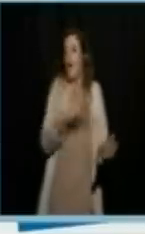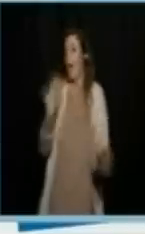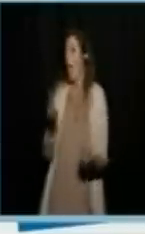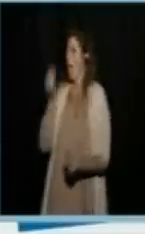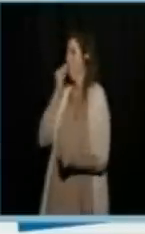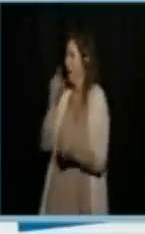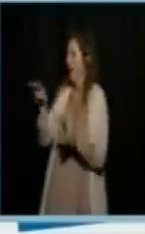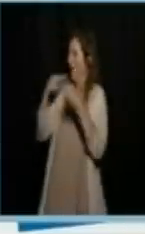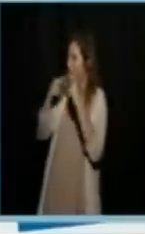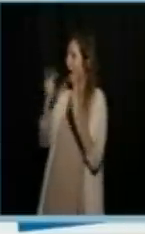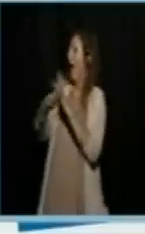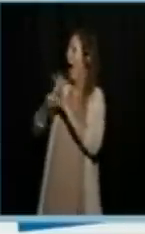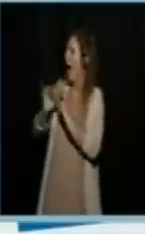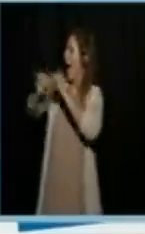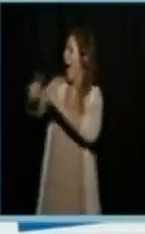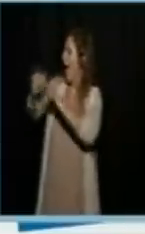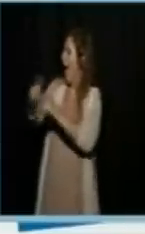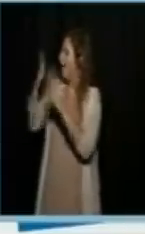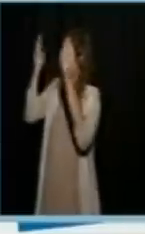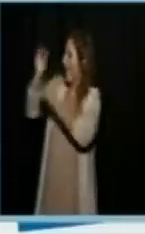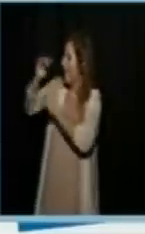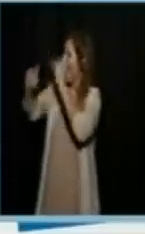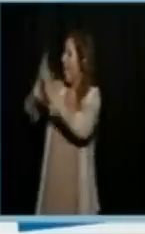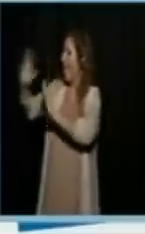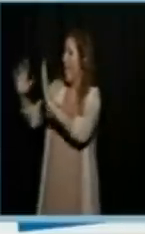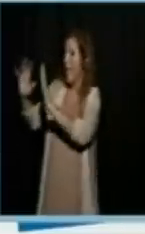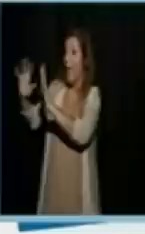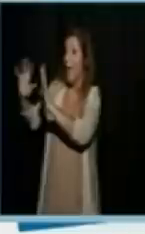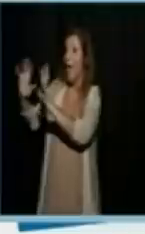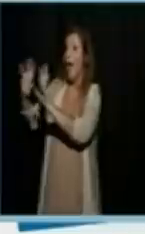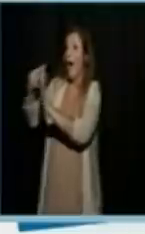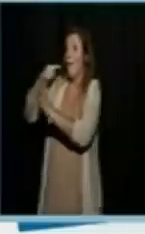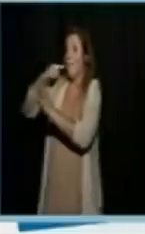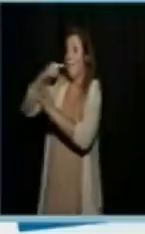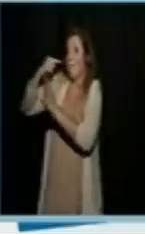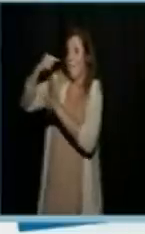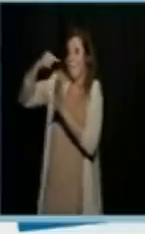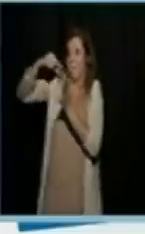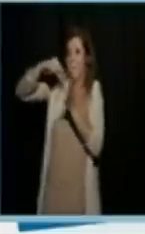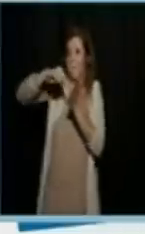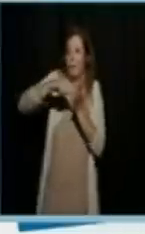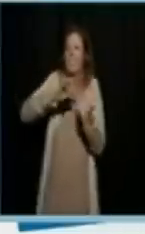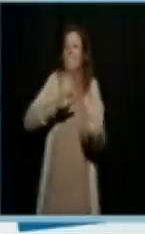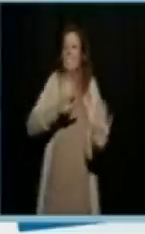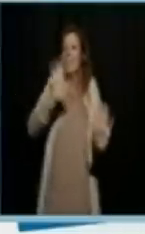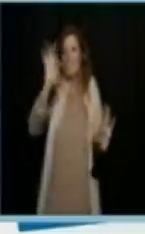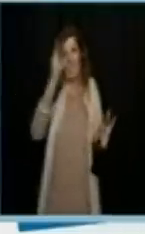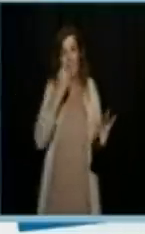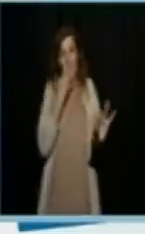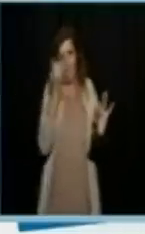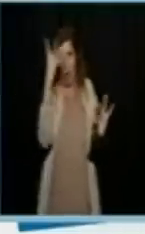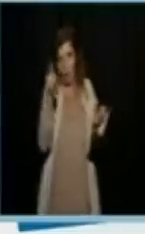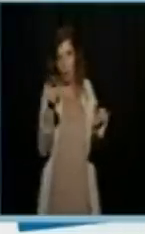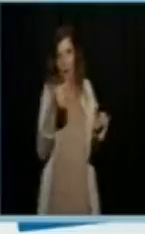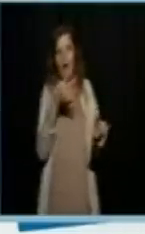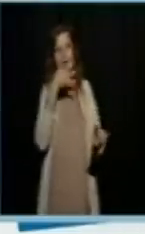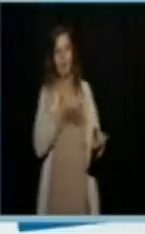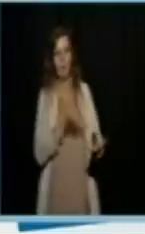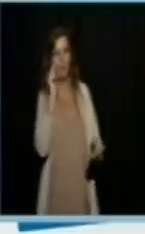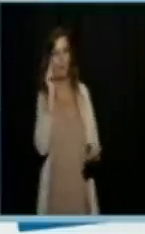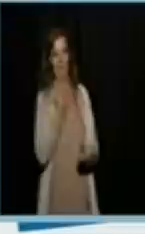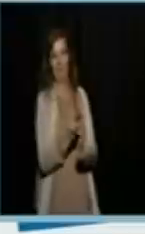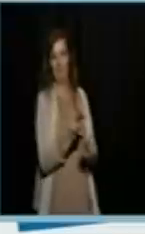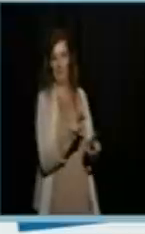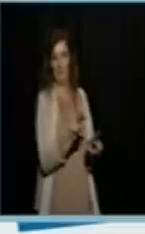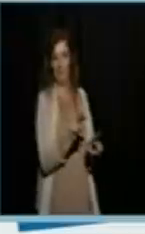cenare, uscire la sera, tornare e poi forse, se avete fortuna, riuscite a vedere il vostro video. Vuol dire